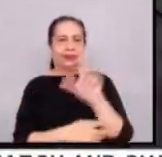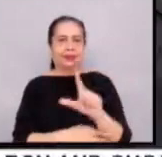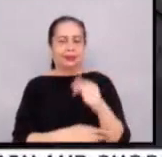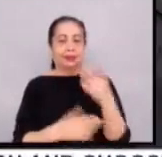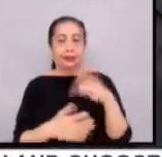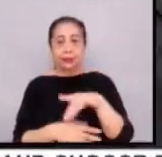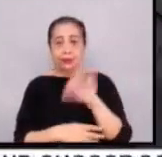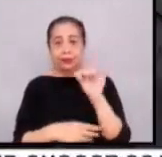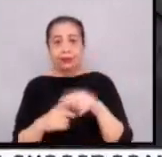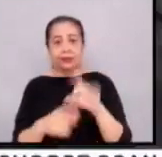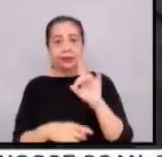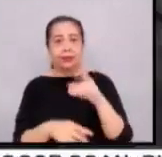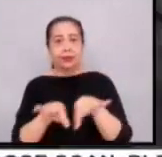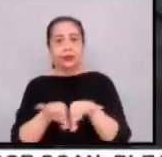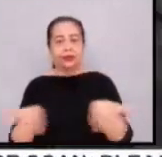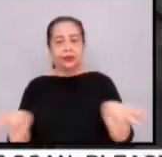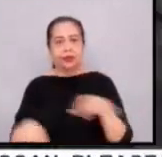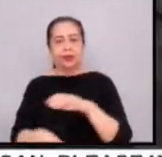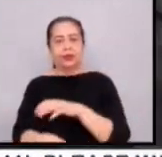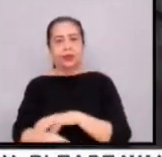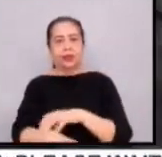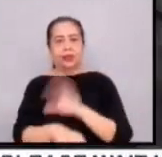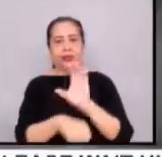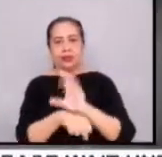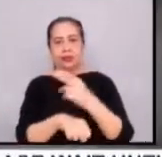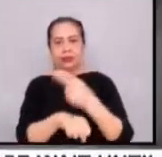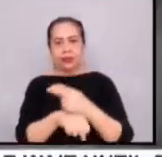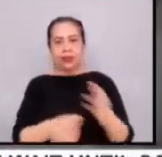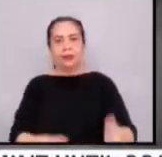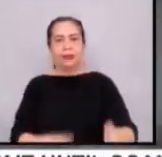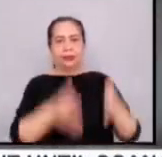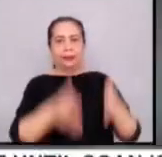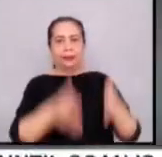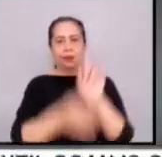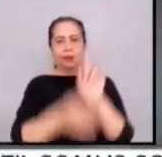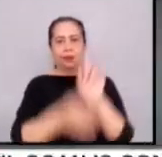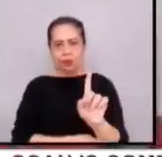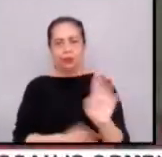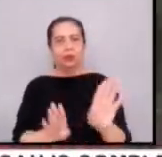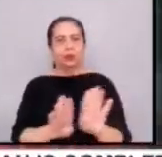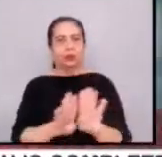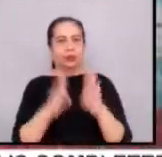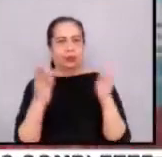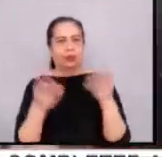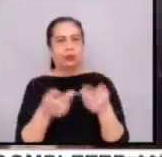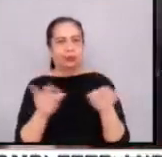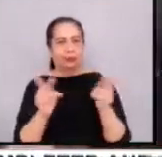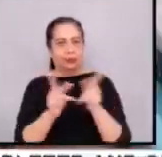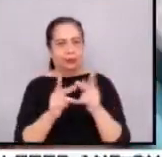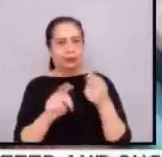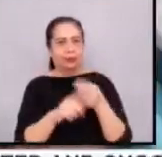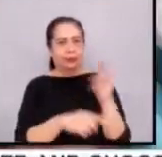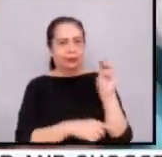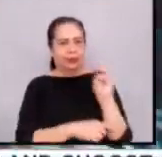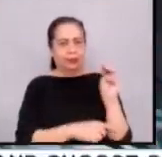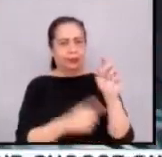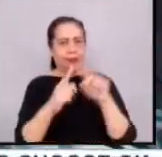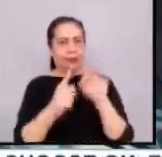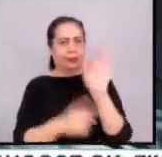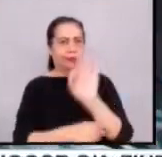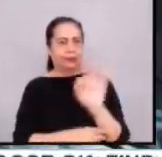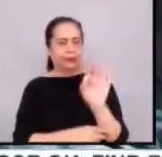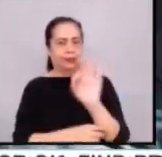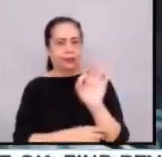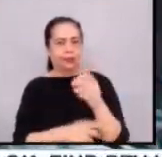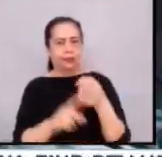sa 8th floor ng Makati City Hall Building 1. Bukas ang naturang pasilidad mula Lunes hanggang Biyernes, mula